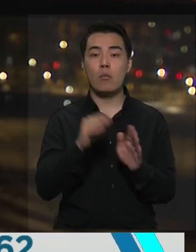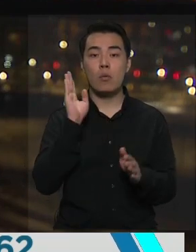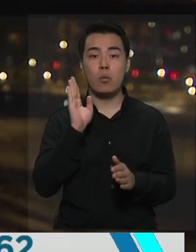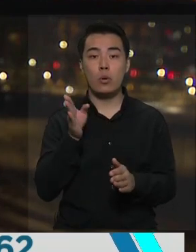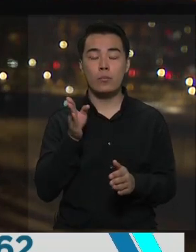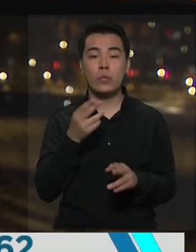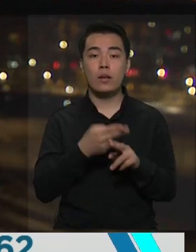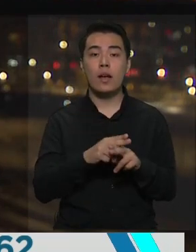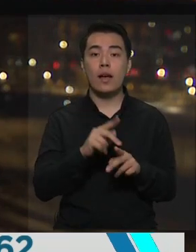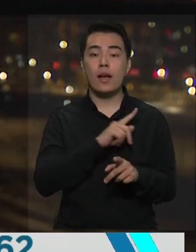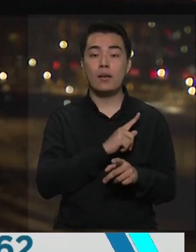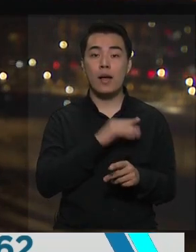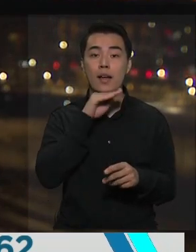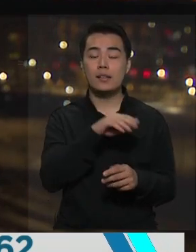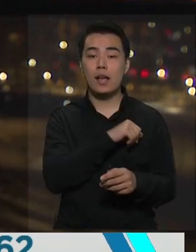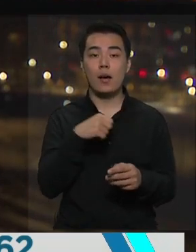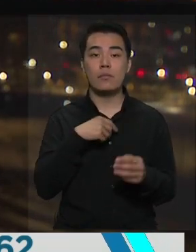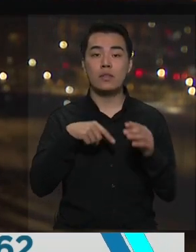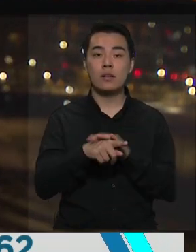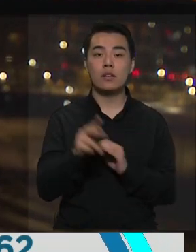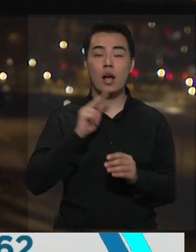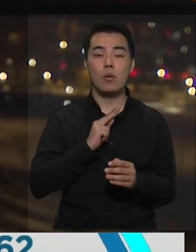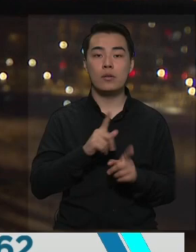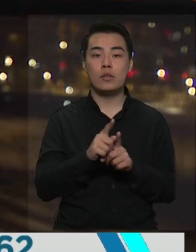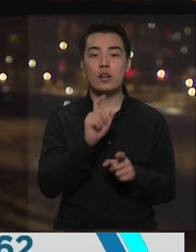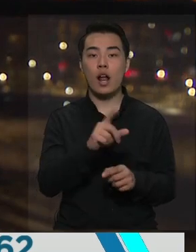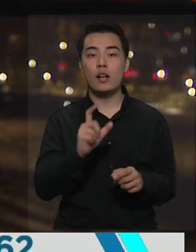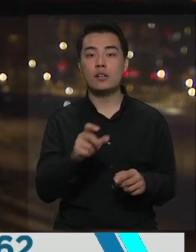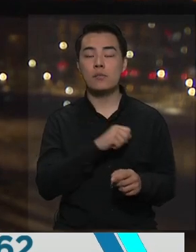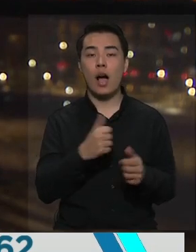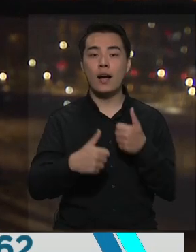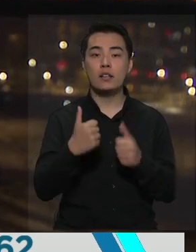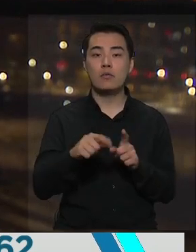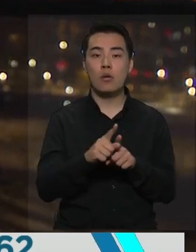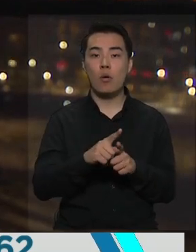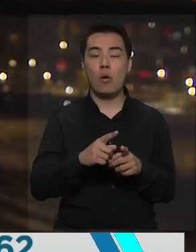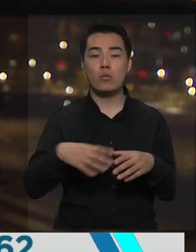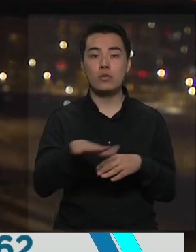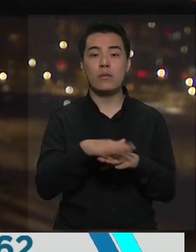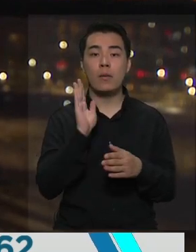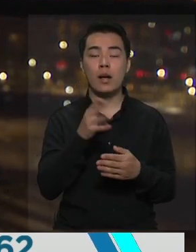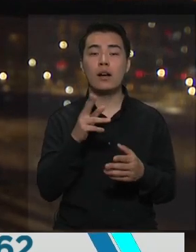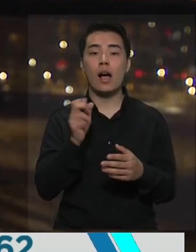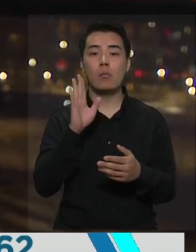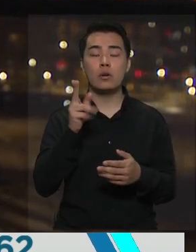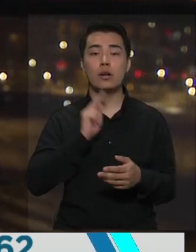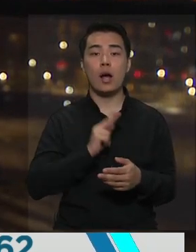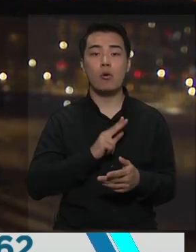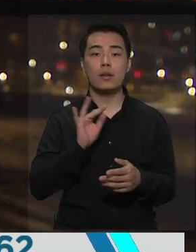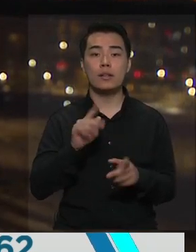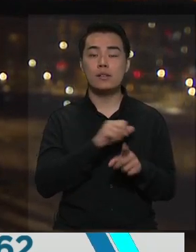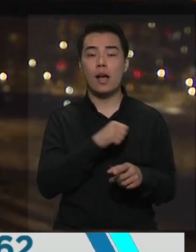по мнению экспертов данные электоральный цикл пробудил гражданскую активность общества как это отразится на работе